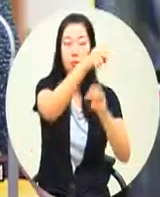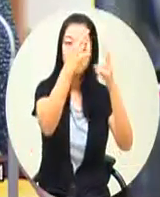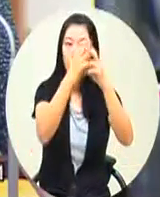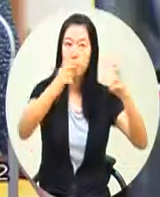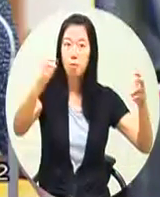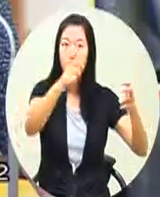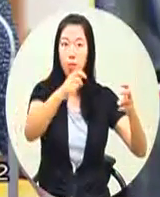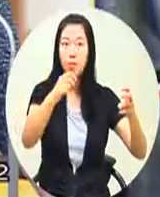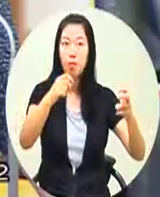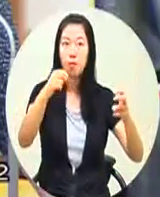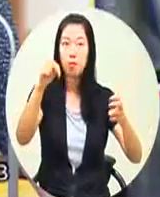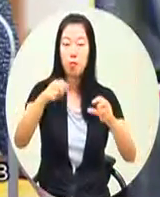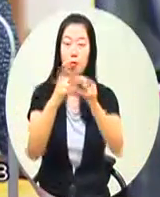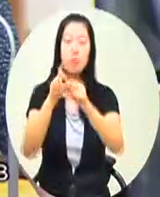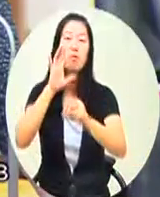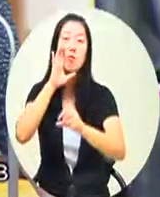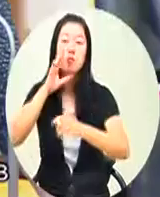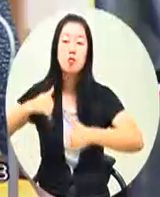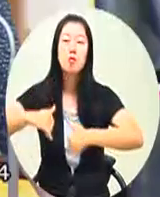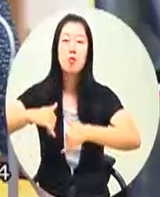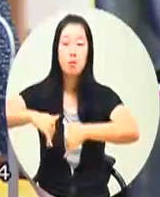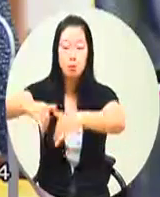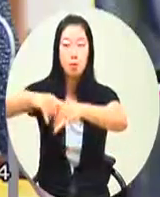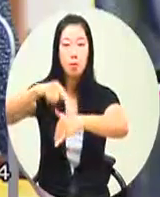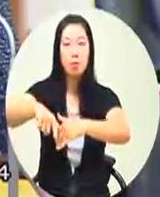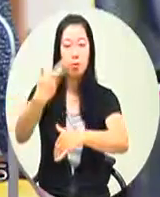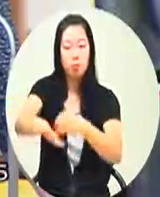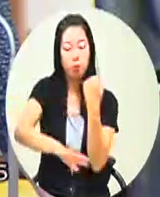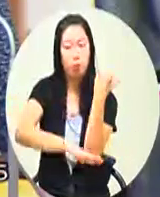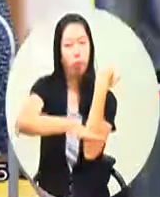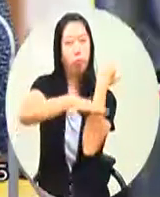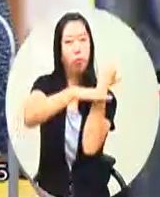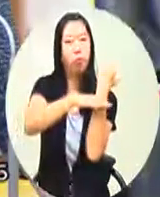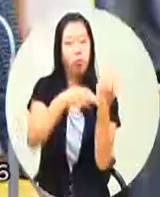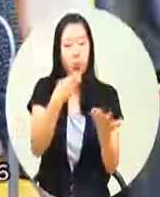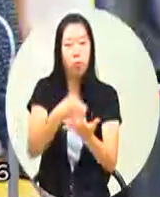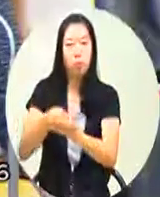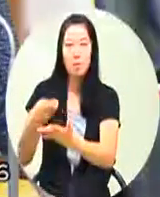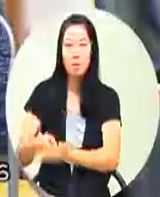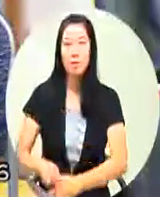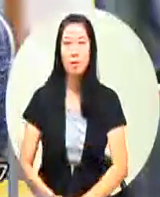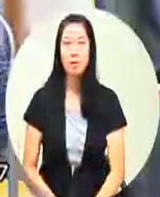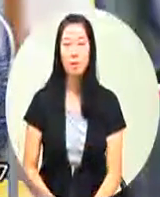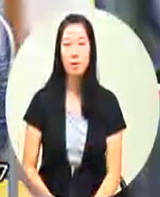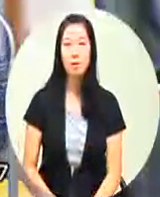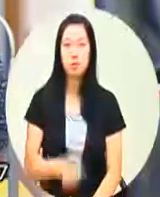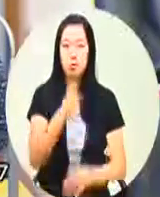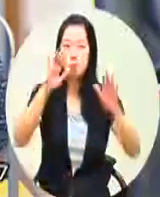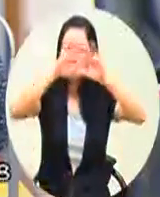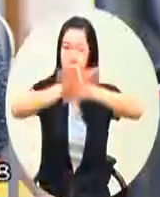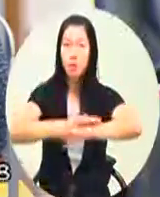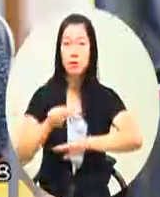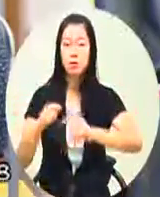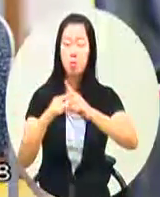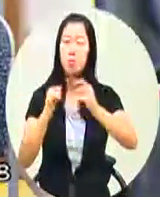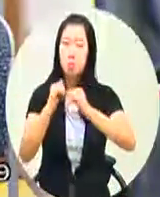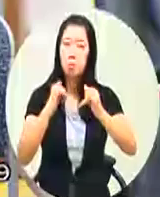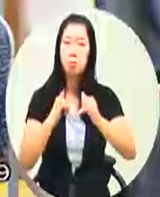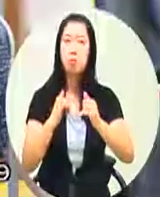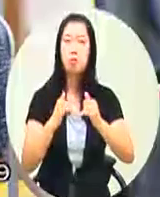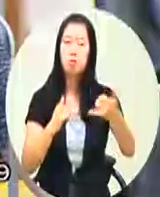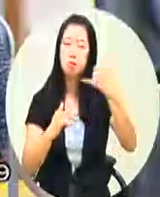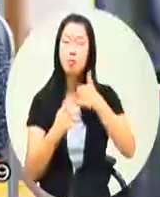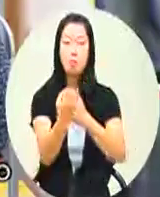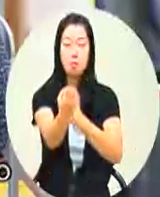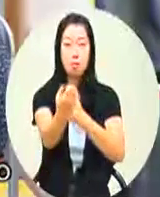街、中泰街这一带，其实淹水的还蛮严重的，所以我那个晚上，其实民众一直来跟我们联系